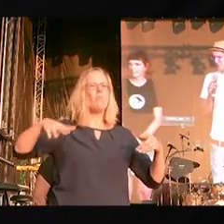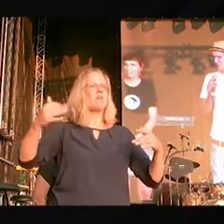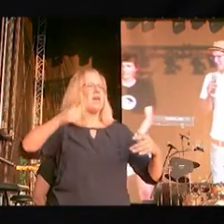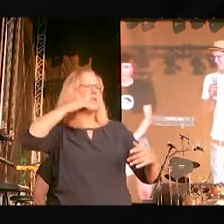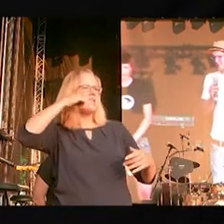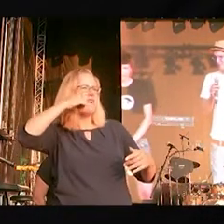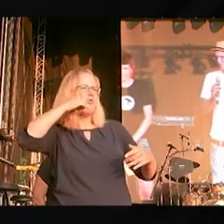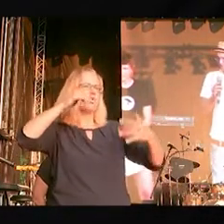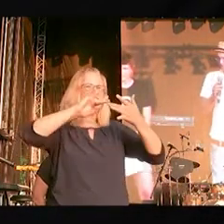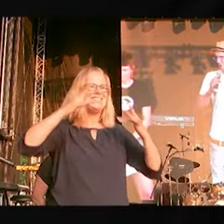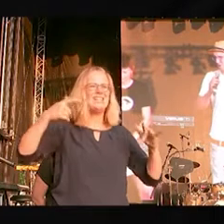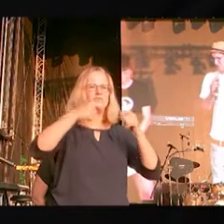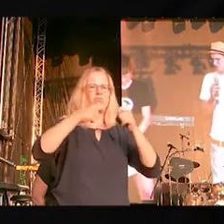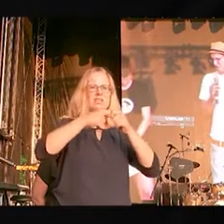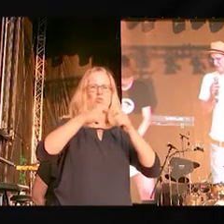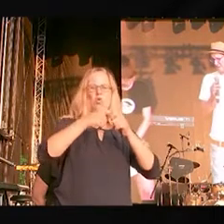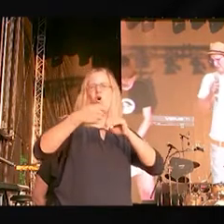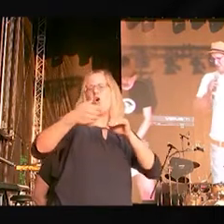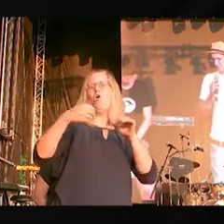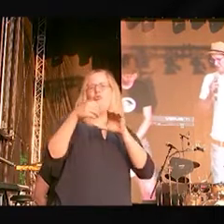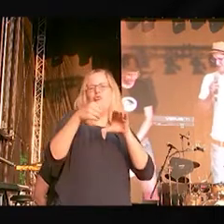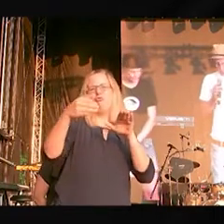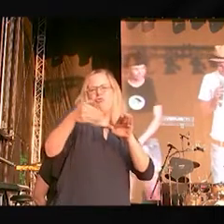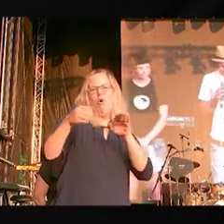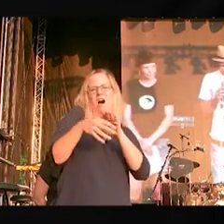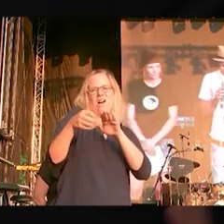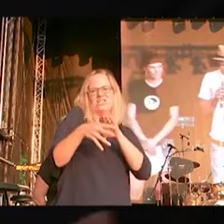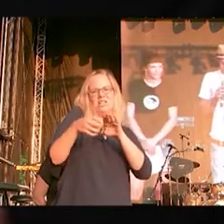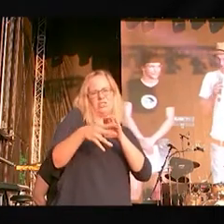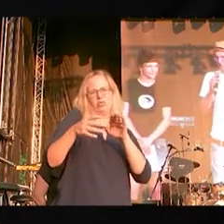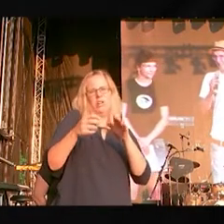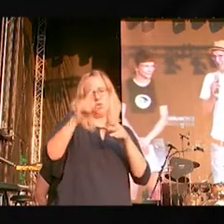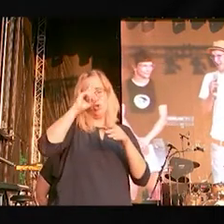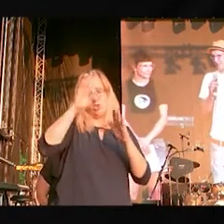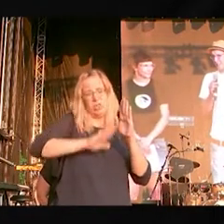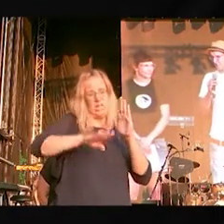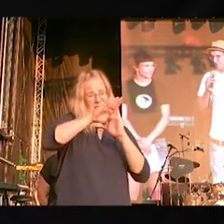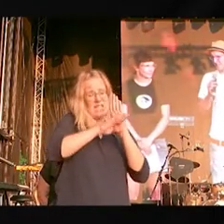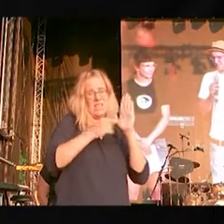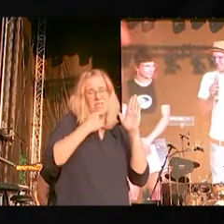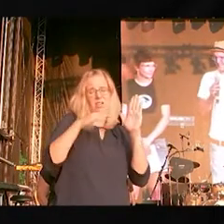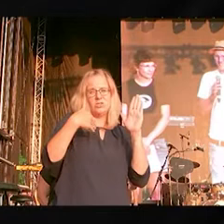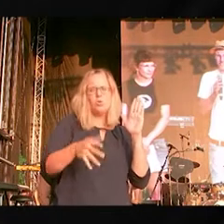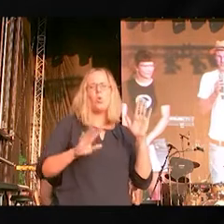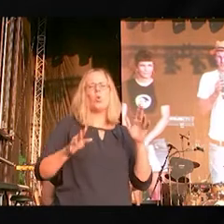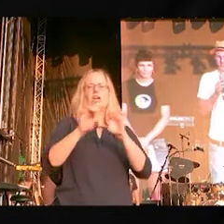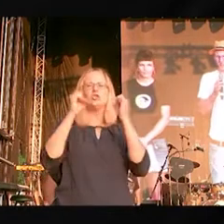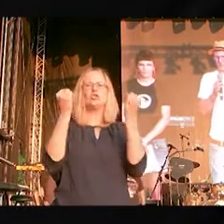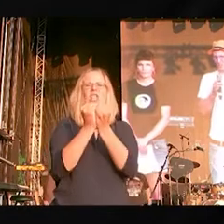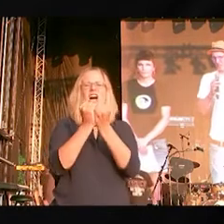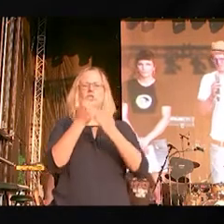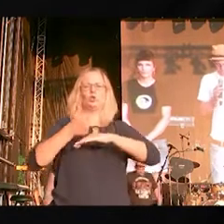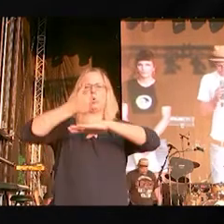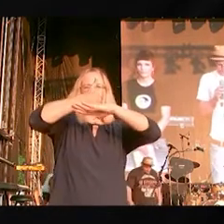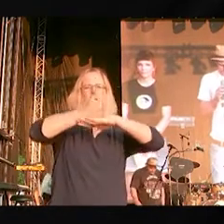Telefon- und Internetverbindungen, die Vorratsdatenspeicherung, ist ein deutsches Gesetz. Staatstrojaner, also gesetzliche Sicherheitslücken in